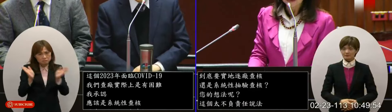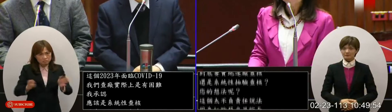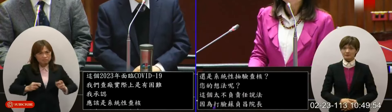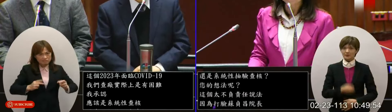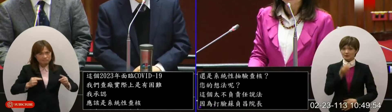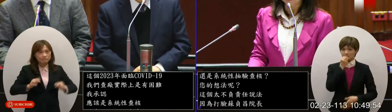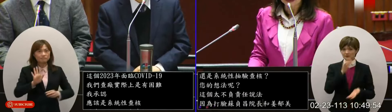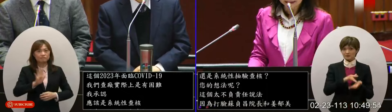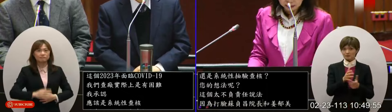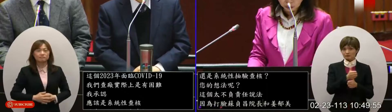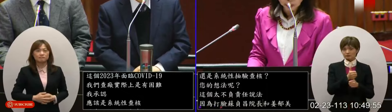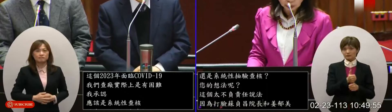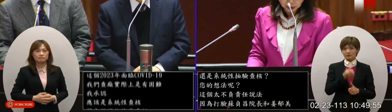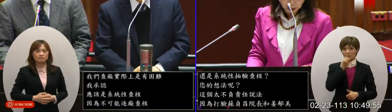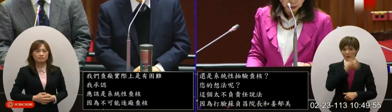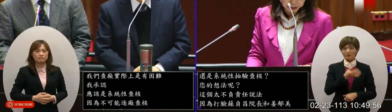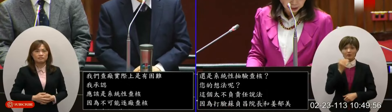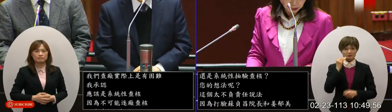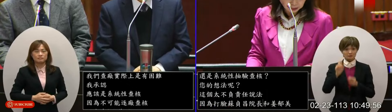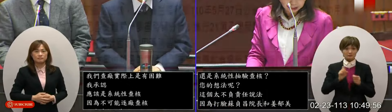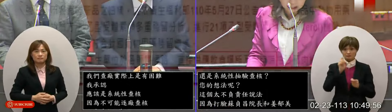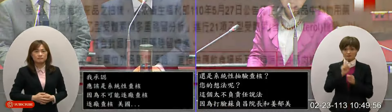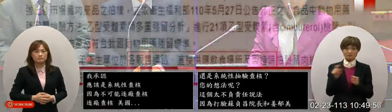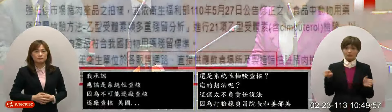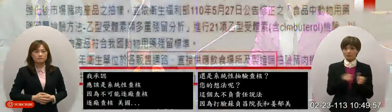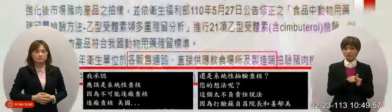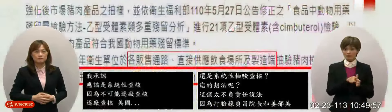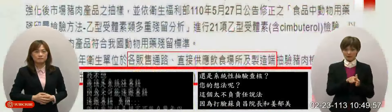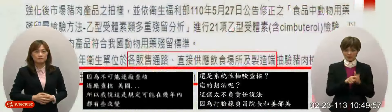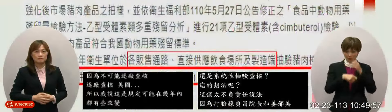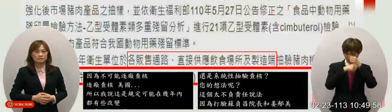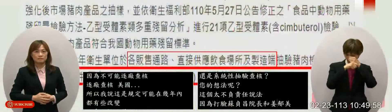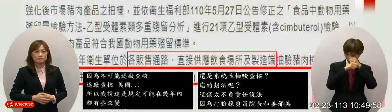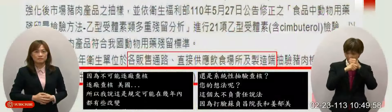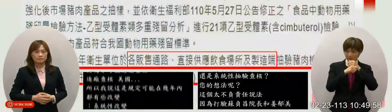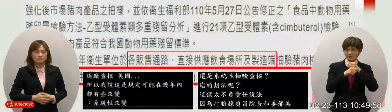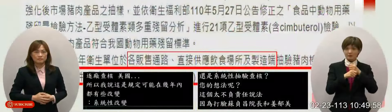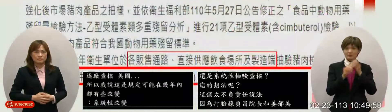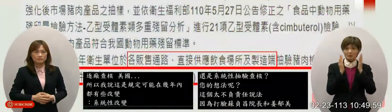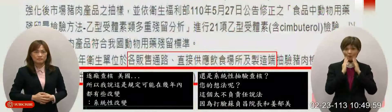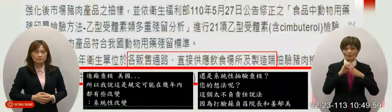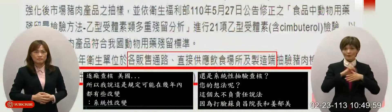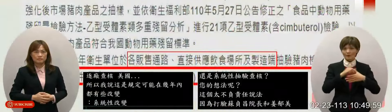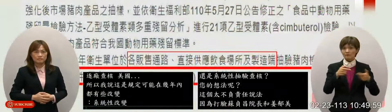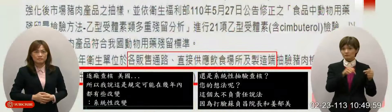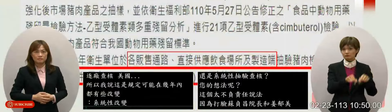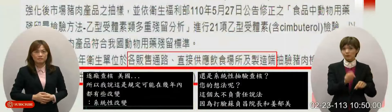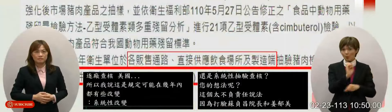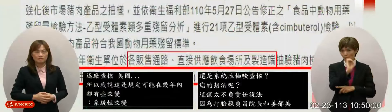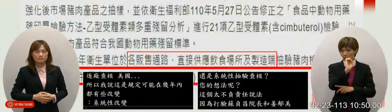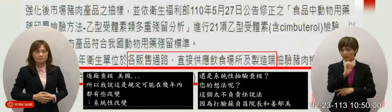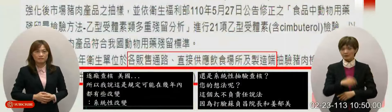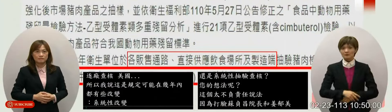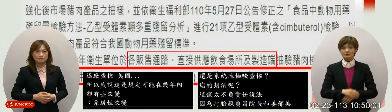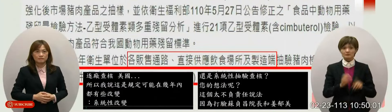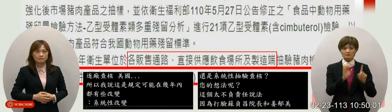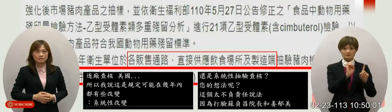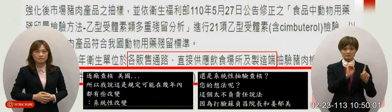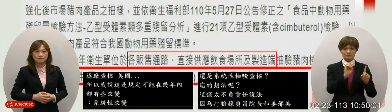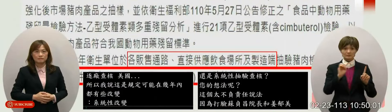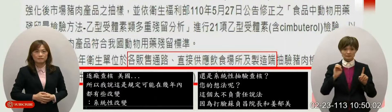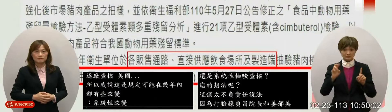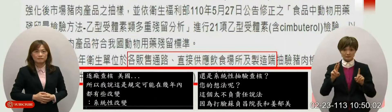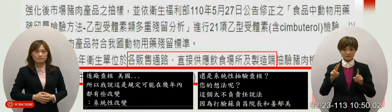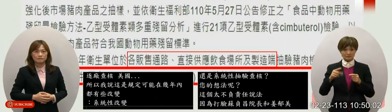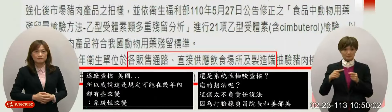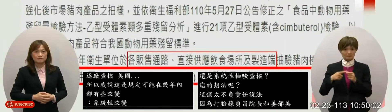署说10年未检出瘦肉精，好，在下面103年到122年，卫生单位于抽验猪肉检